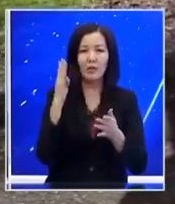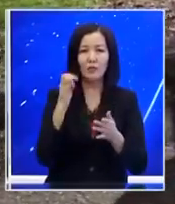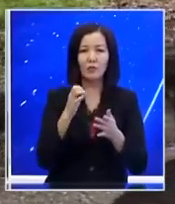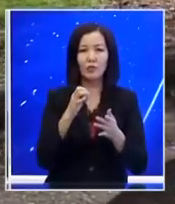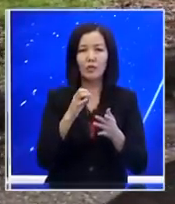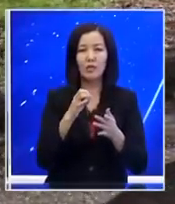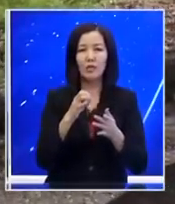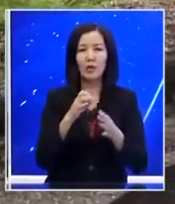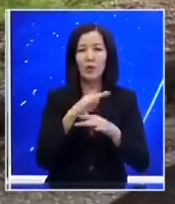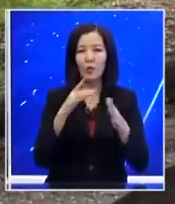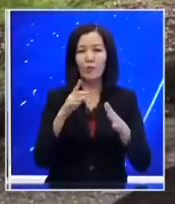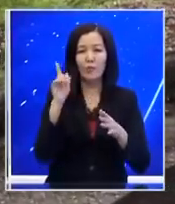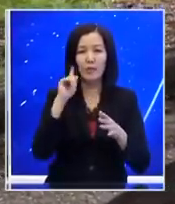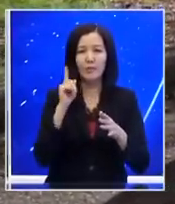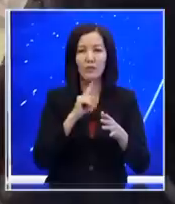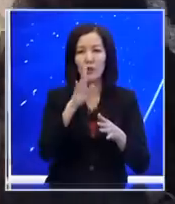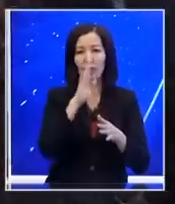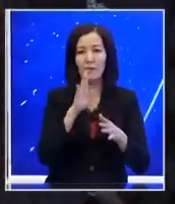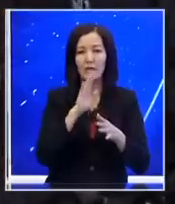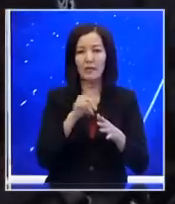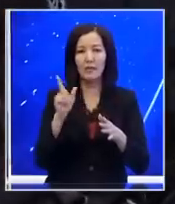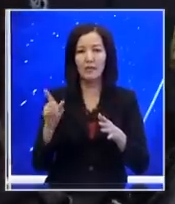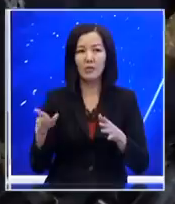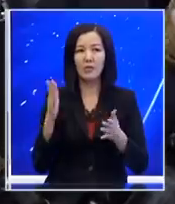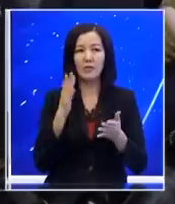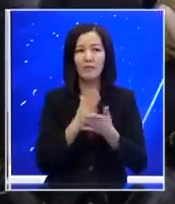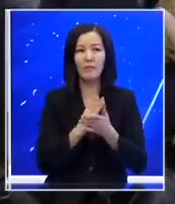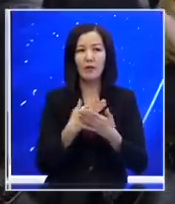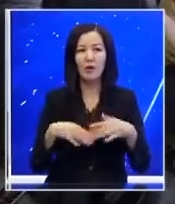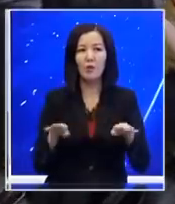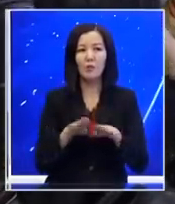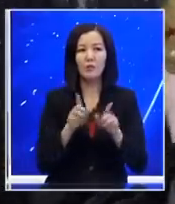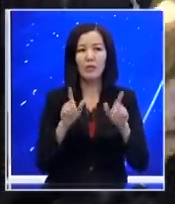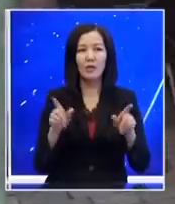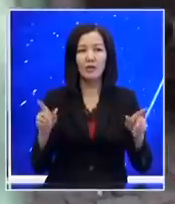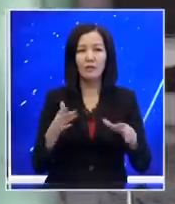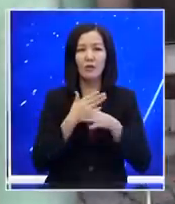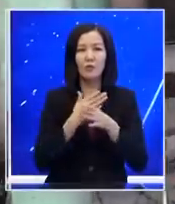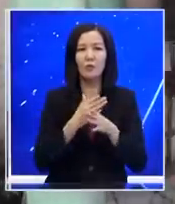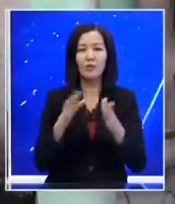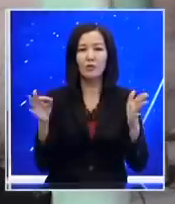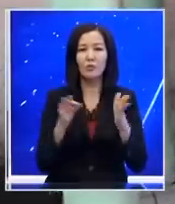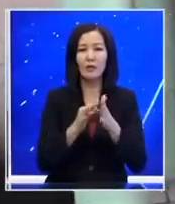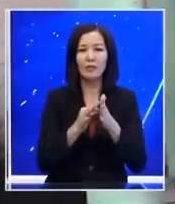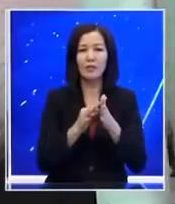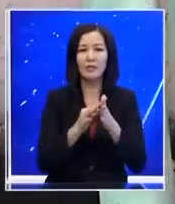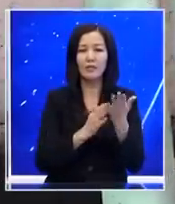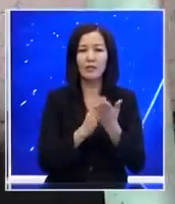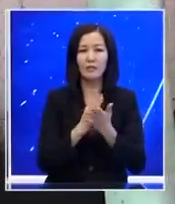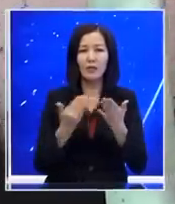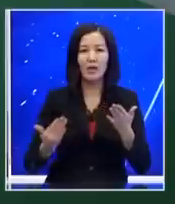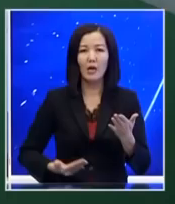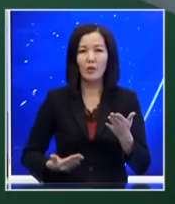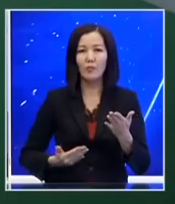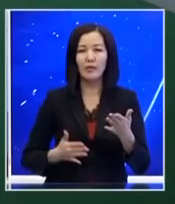айтуынша, шаһарда 400-ден аса есту қабілеті нашар адам бар. Осындай жандарға көмектесу мақсатында орталық қызметкерлері